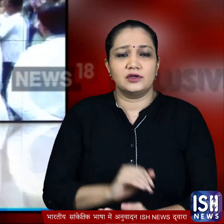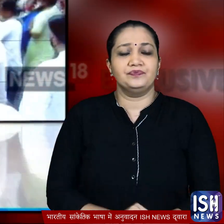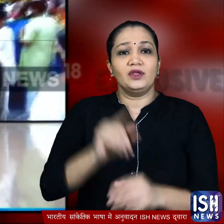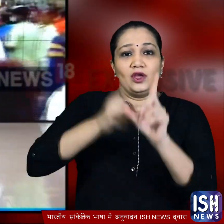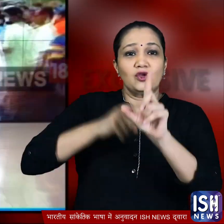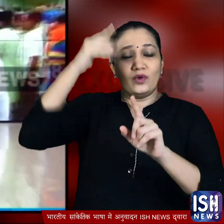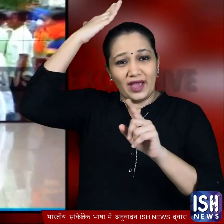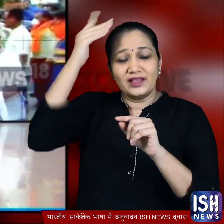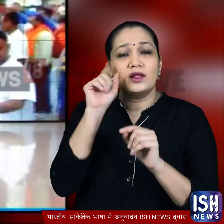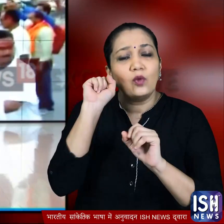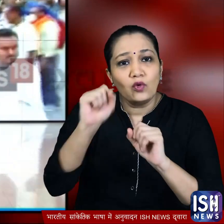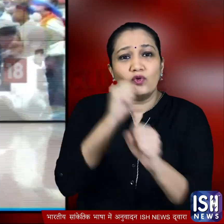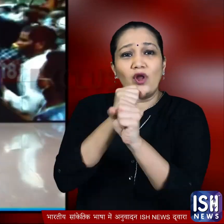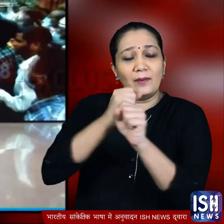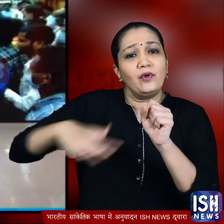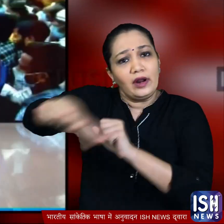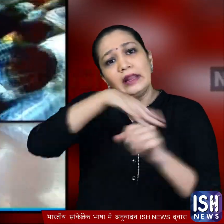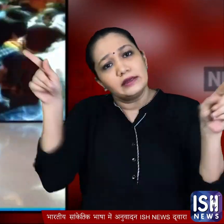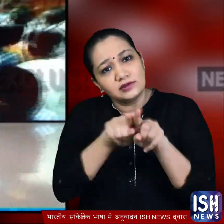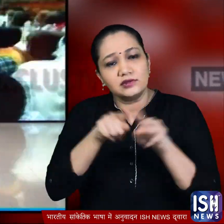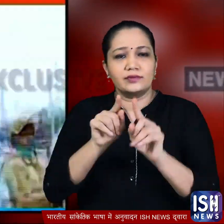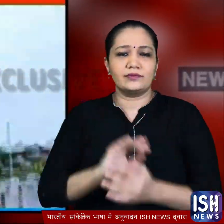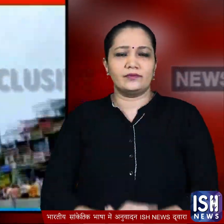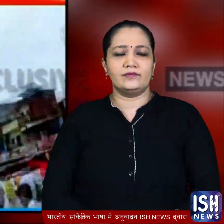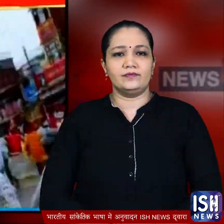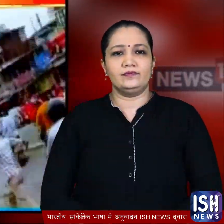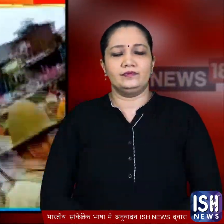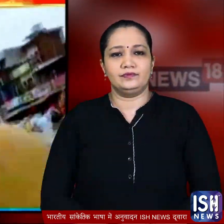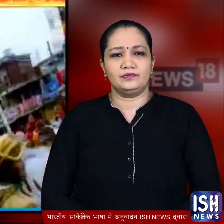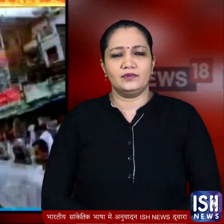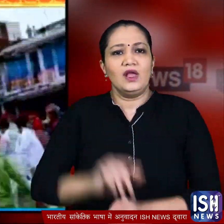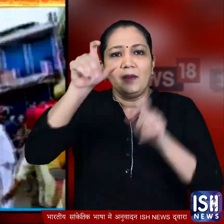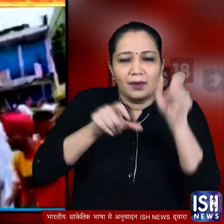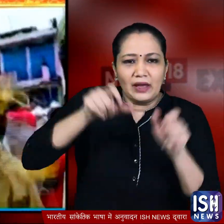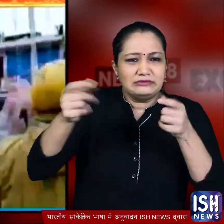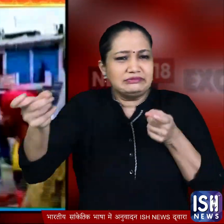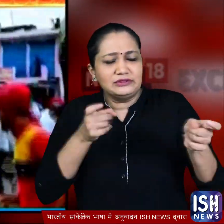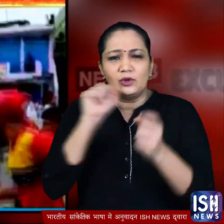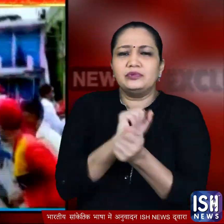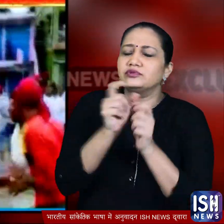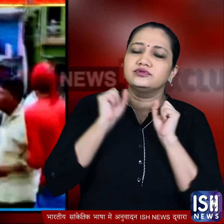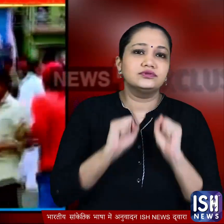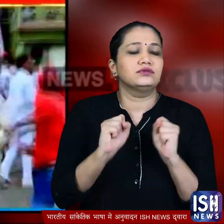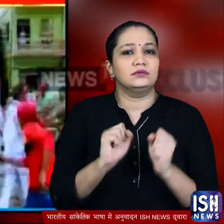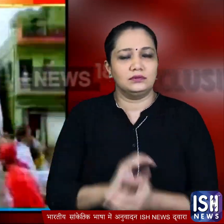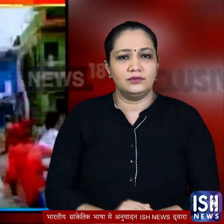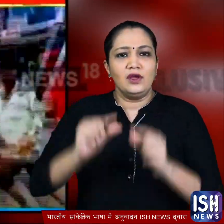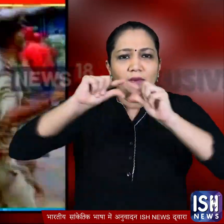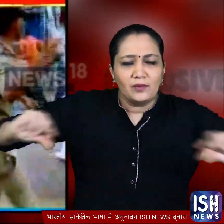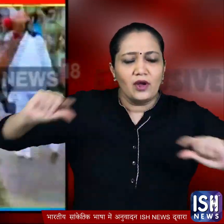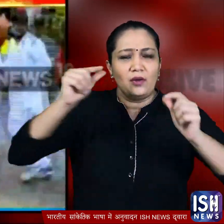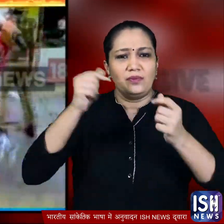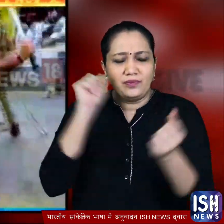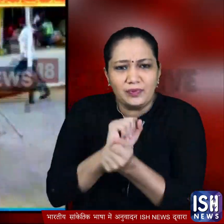मुख्यमंत्री योगी आदित्यनाथ के शहर गोरखपुर में भी हिंसा भड़क गई और भीड़ को संभालना पुलिस के लिए मुश्किल हो गया। लाठियां